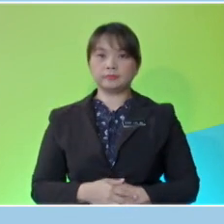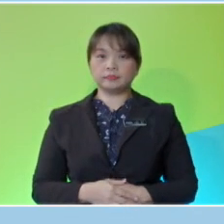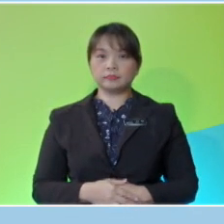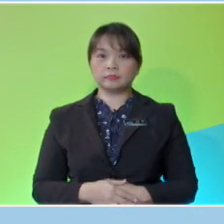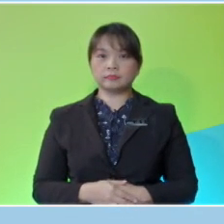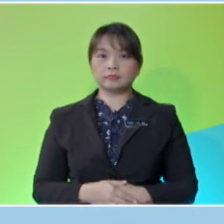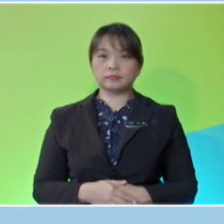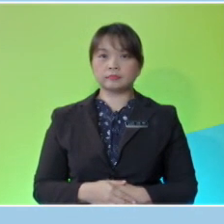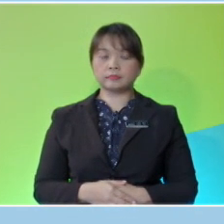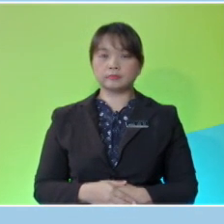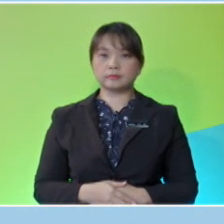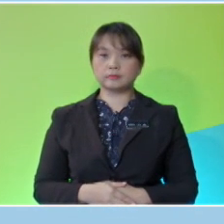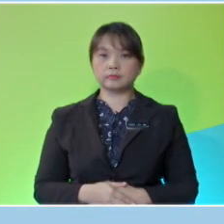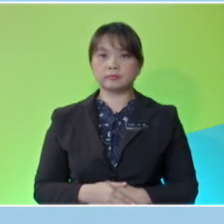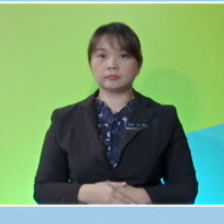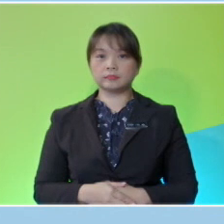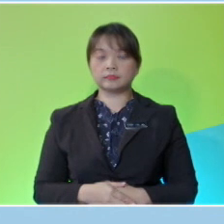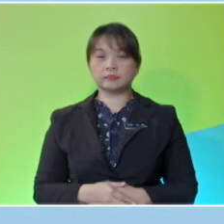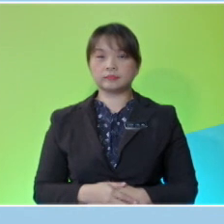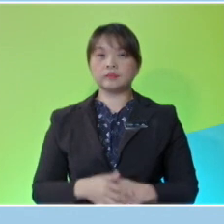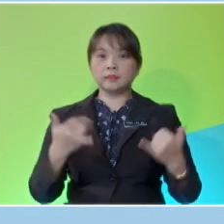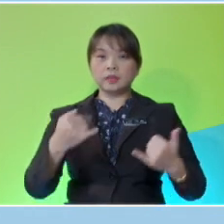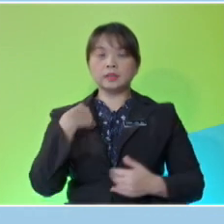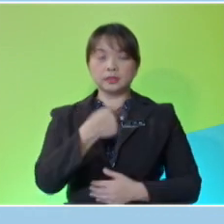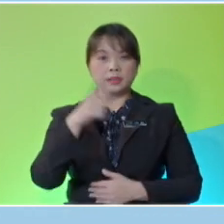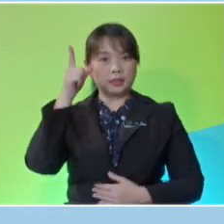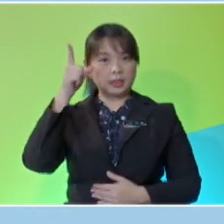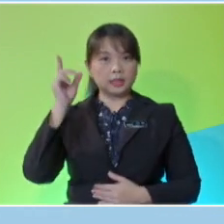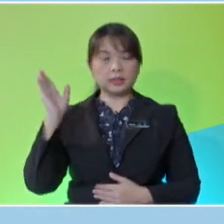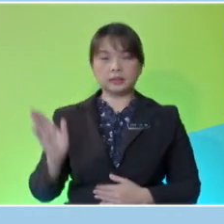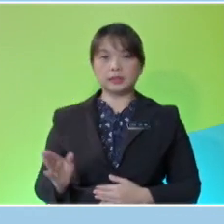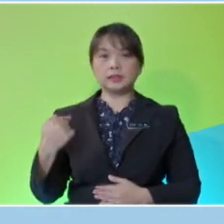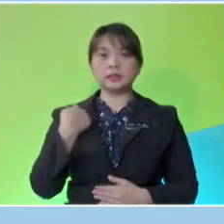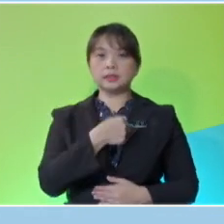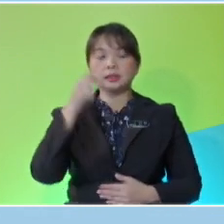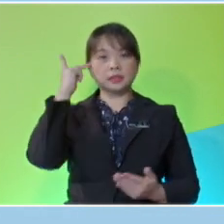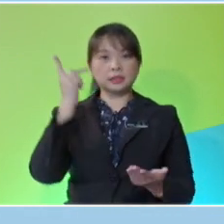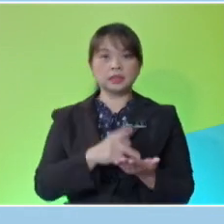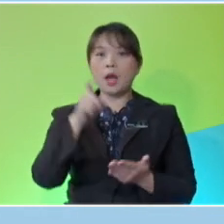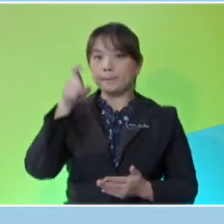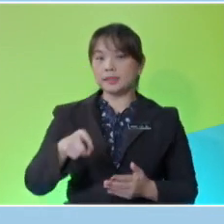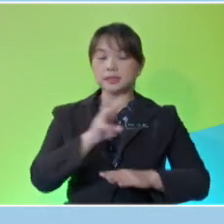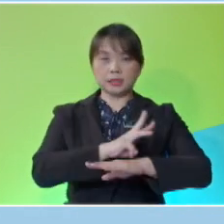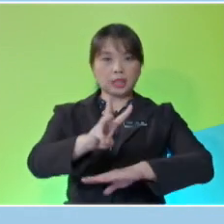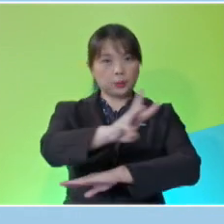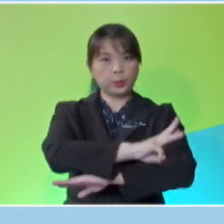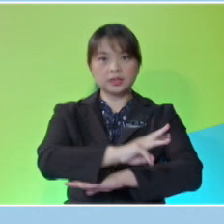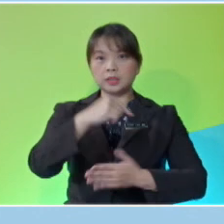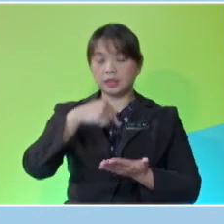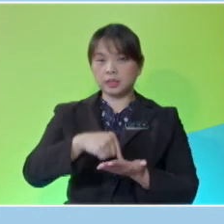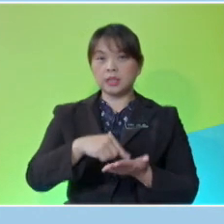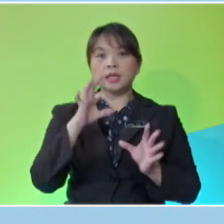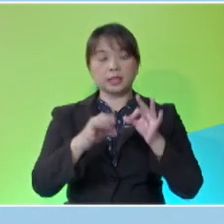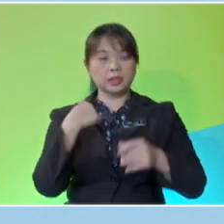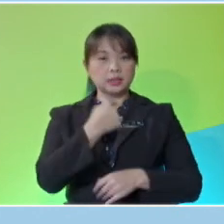tersebut oke sekarang kita lihat PT ini perhatikan peta kita kenal pasti kawasan yang berikut Oke kalau kita lihat